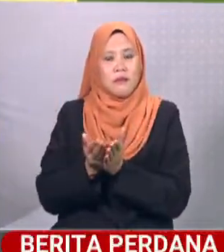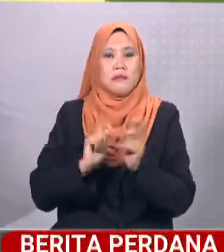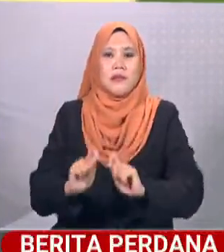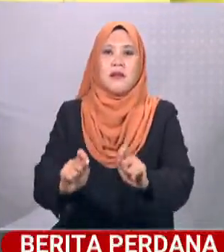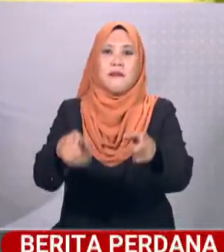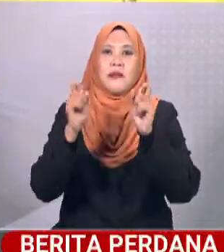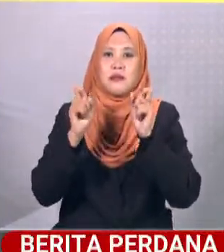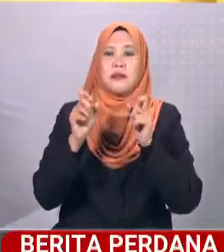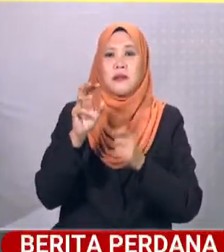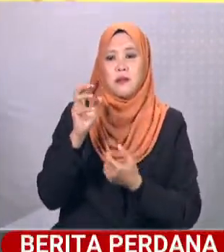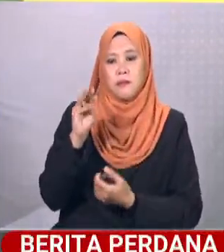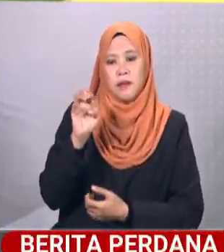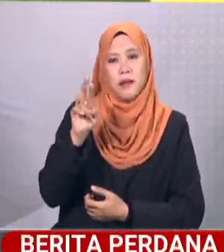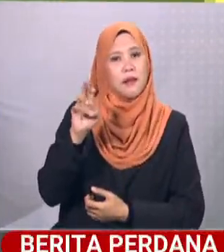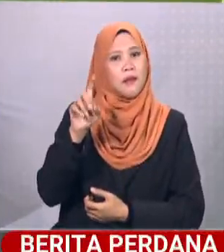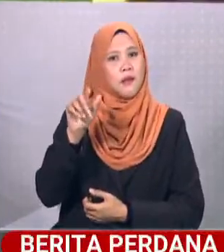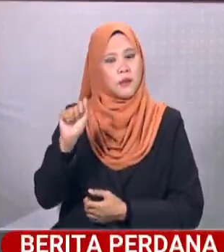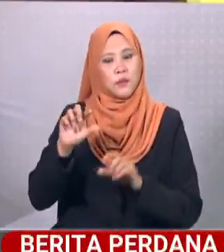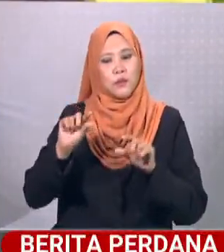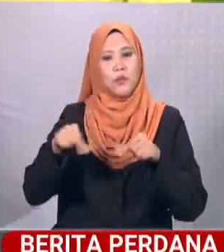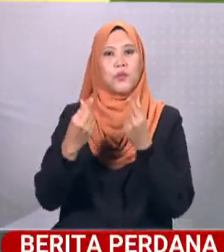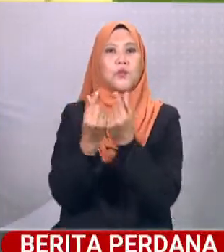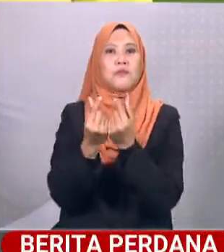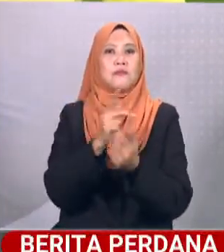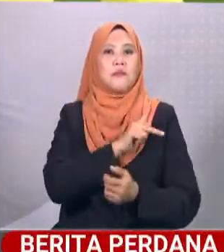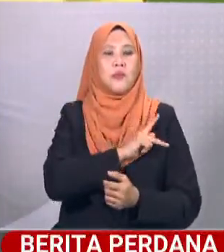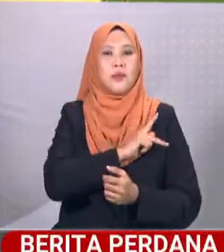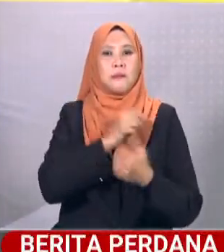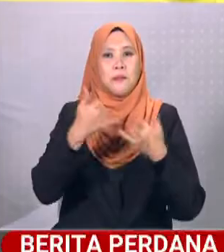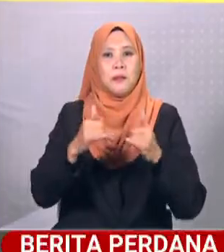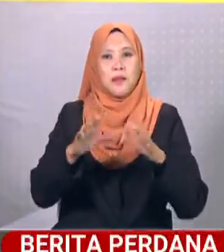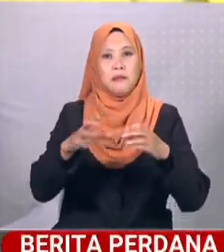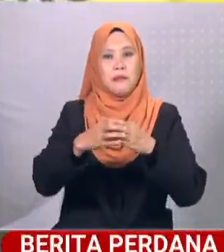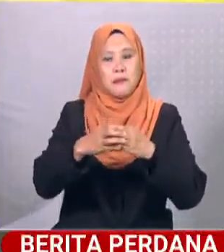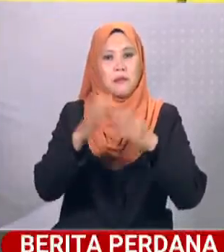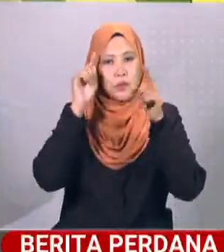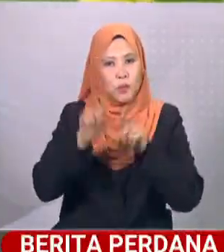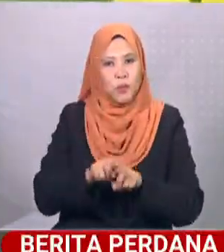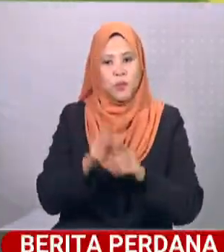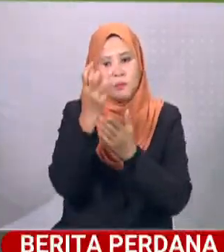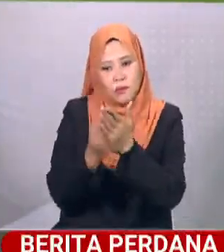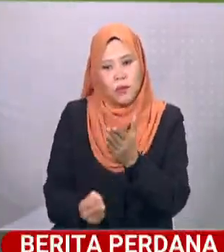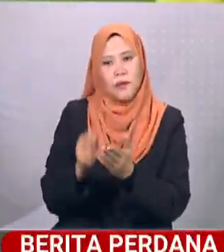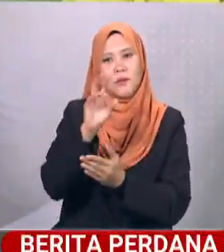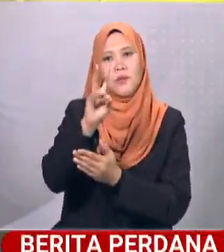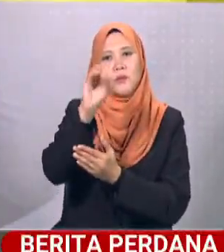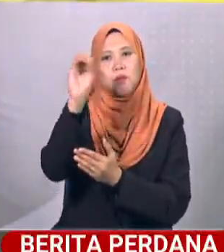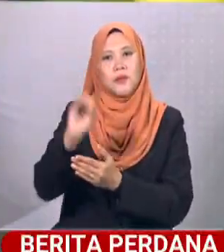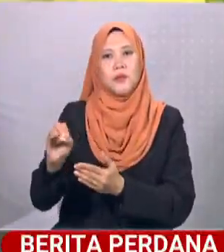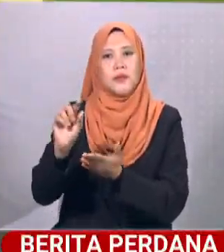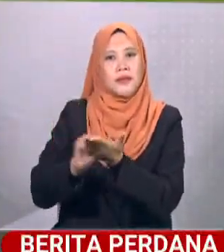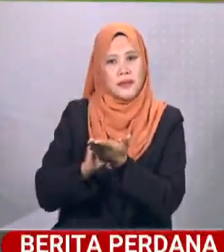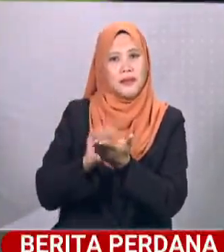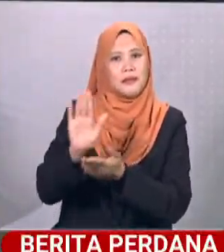lalu, Lionel Messi selaku ketua pasukan The Catalan mengumumkan pemain skuad Barca bersetuju untuk memotong 70% gaji